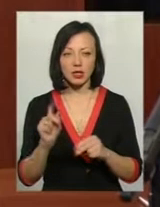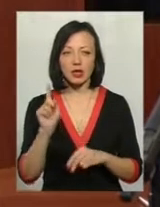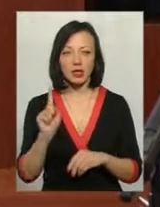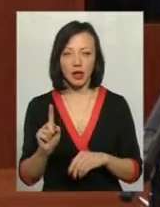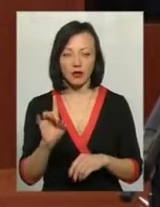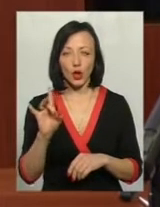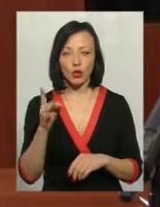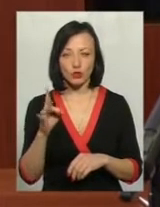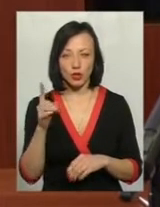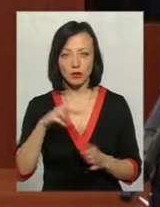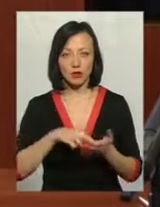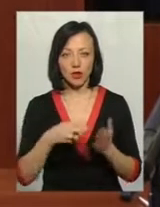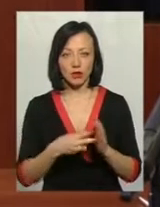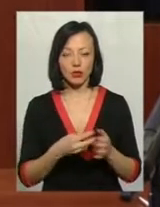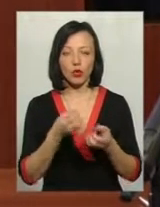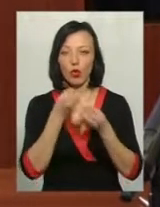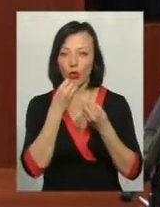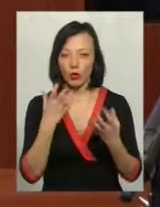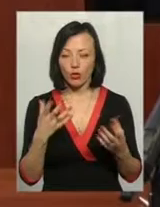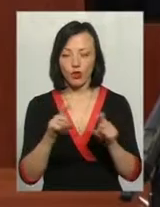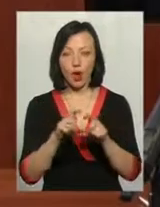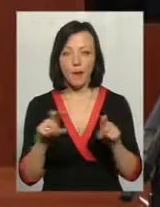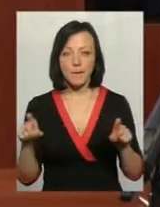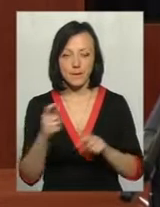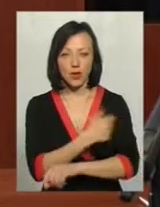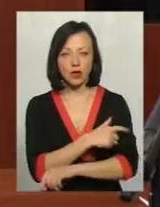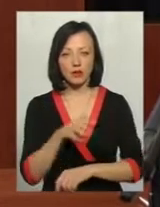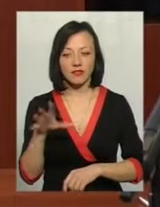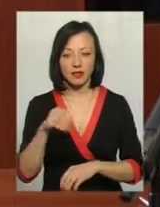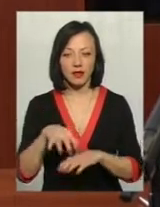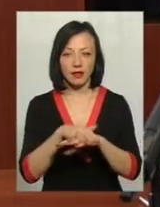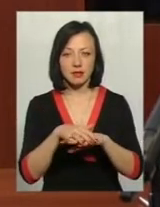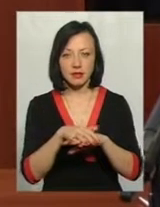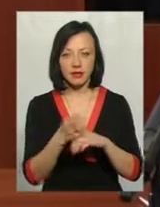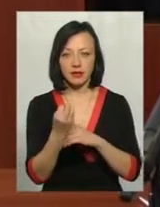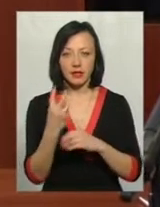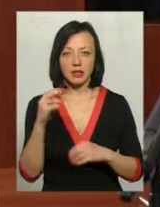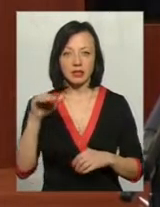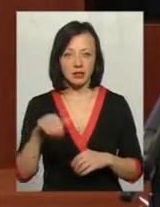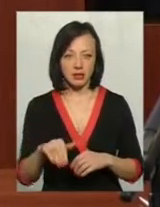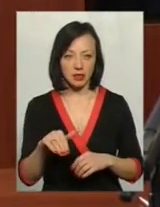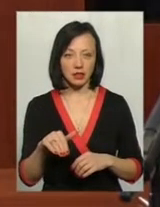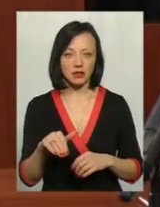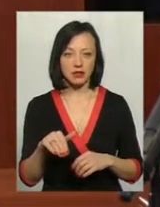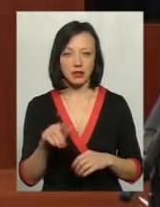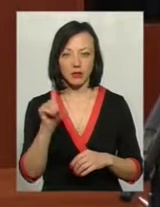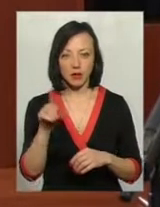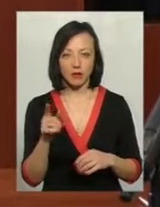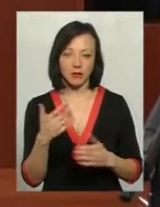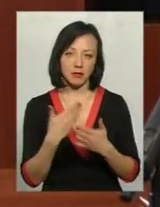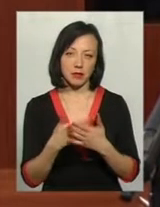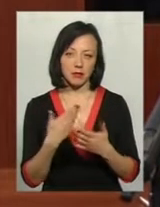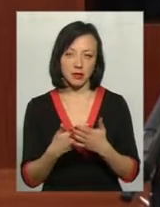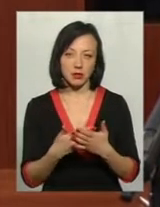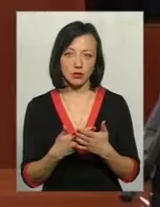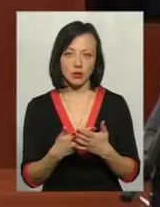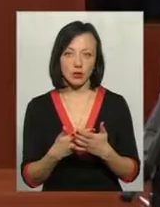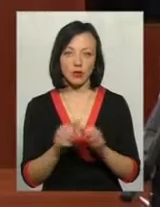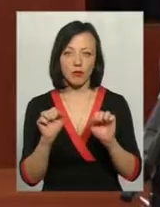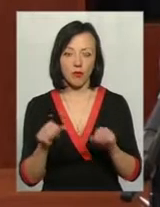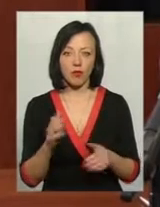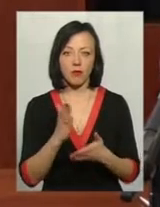у Ружичні ми плануємо хорошу амбулаторію, щоб все населення 12 тисяч там приблизно